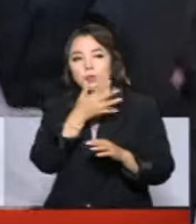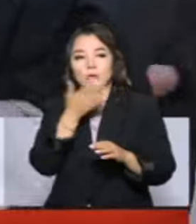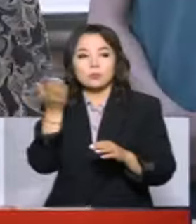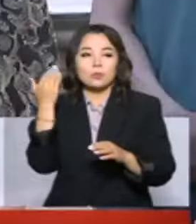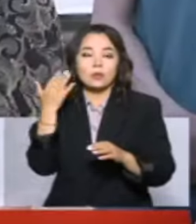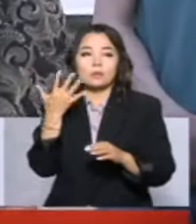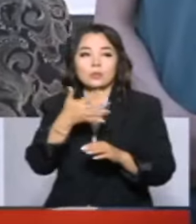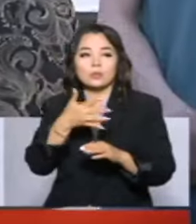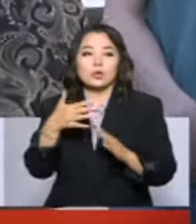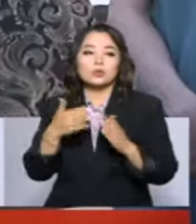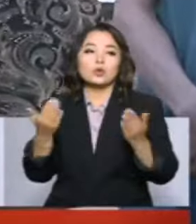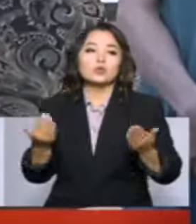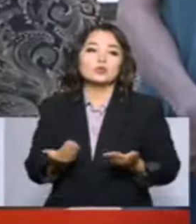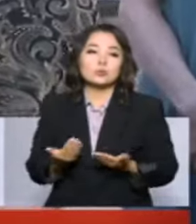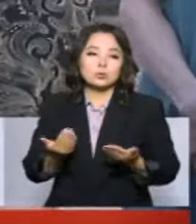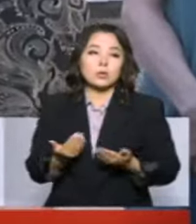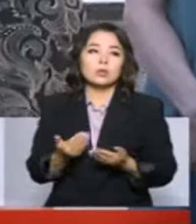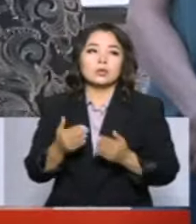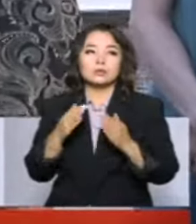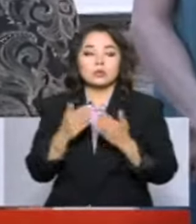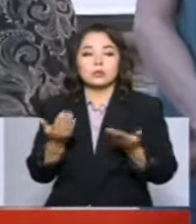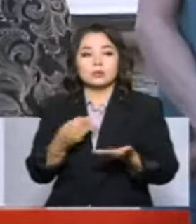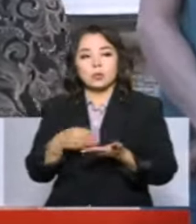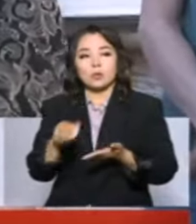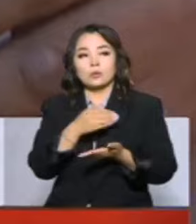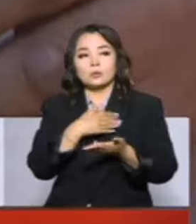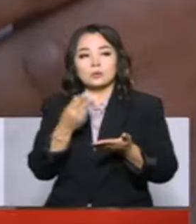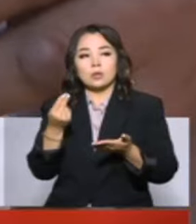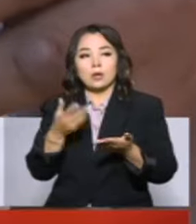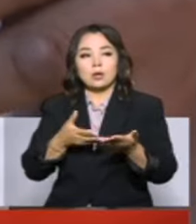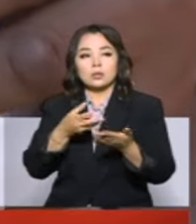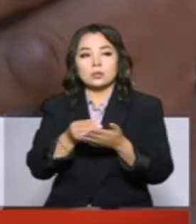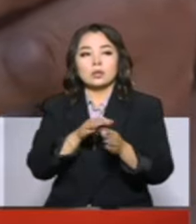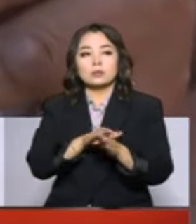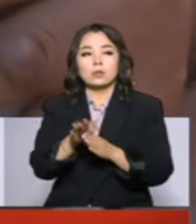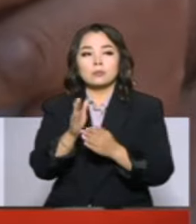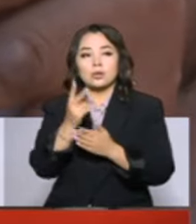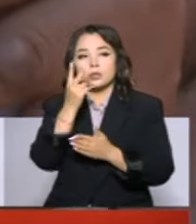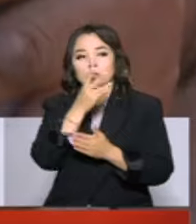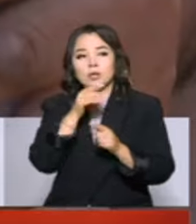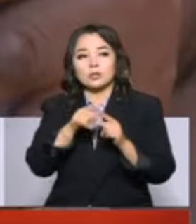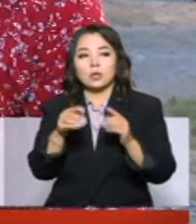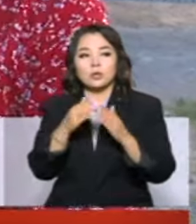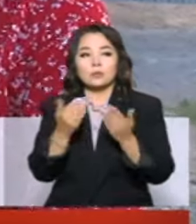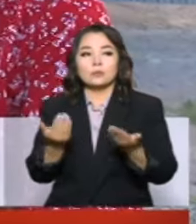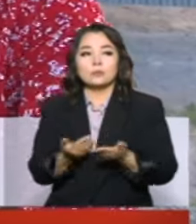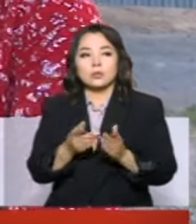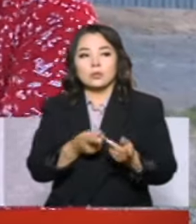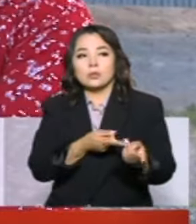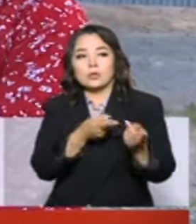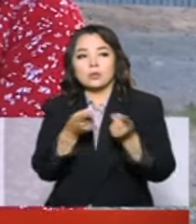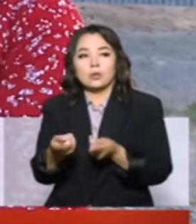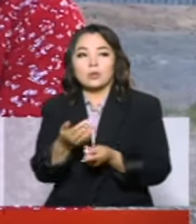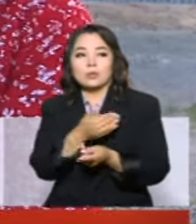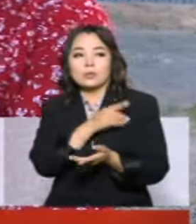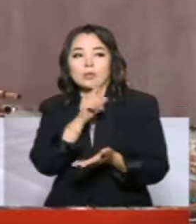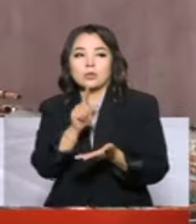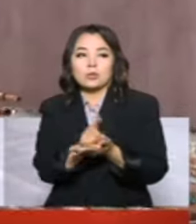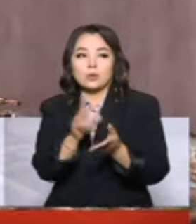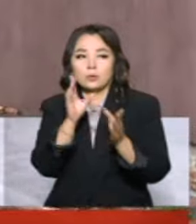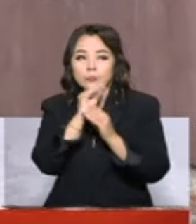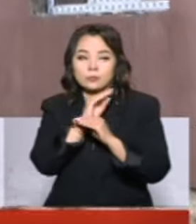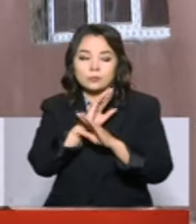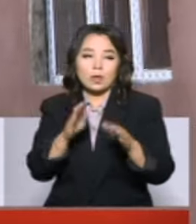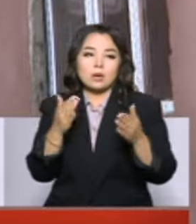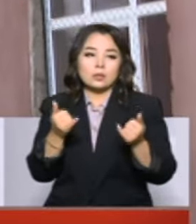Астанадағы 5 қабатты тұрғын үй кешенінен пәтер алу үшін ақысын толық төлеген. 2 жыл ішінде баспанасына кіріп қоныс тойын тойлауы тиіс еді.